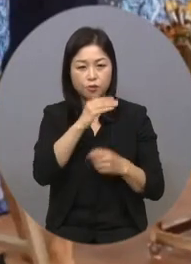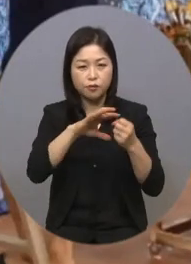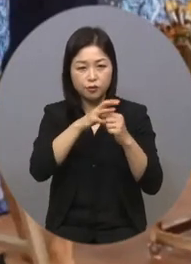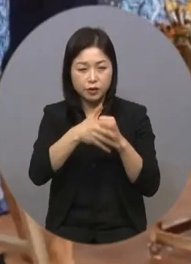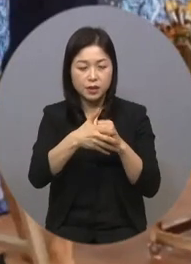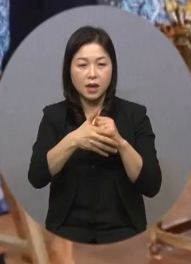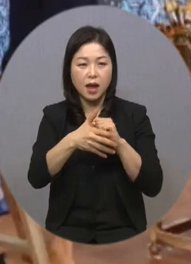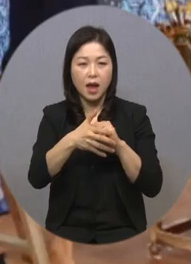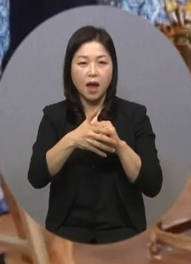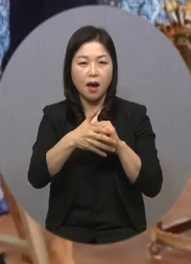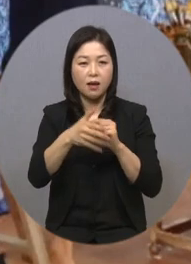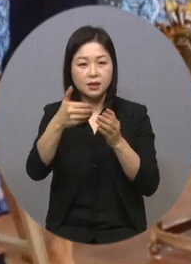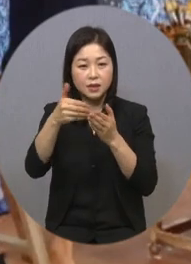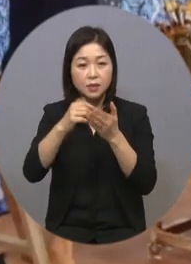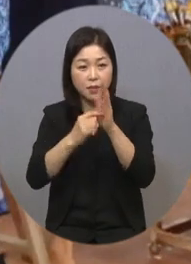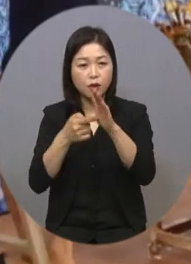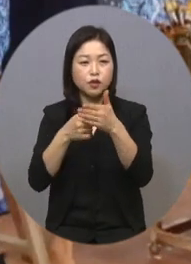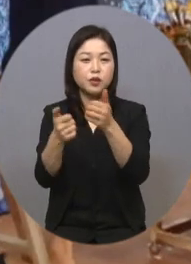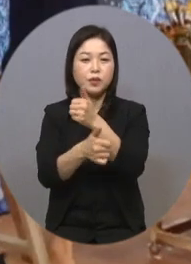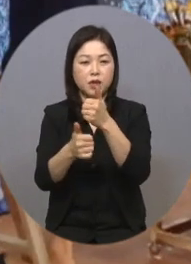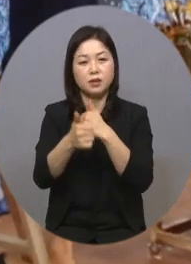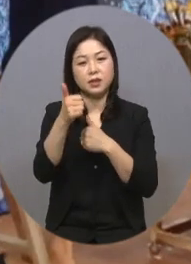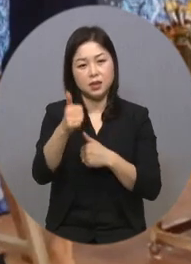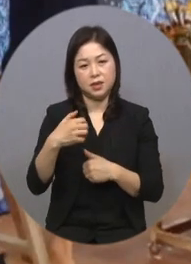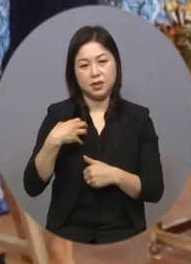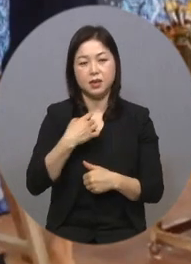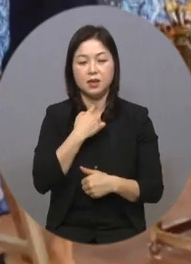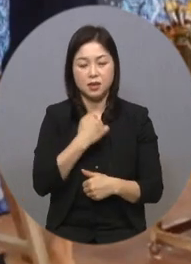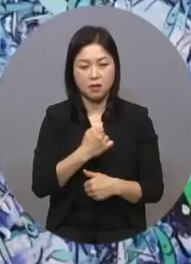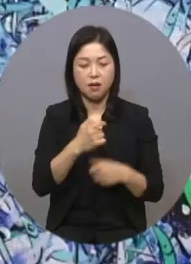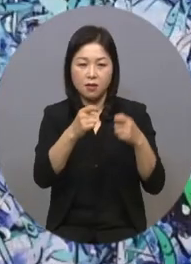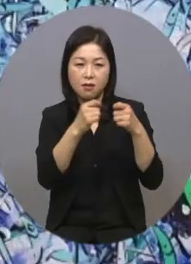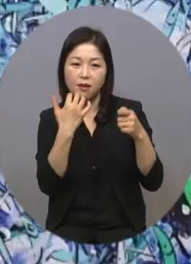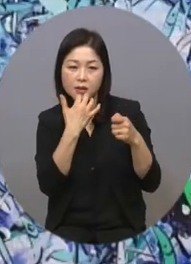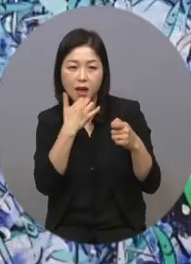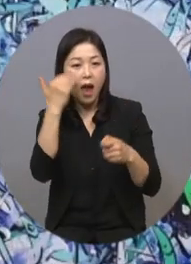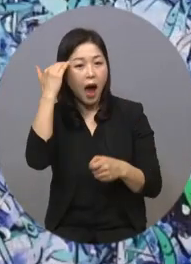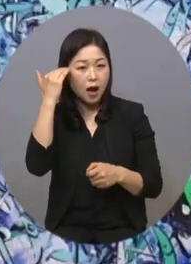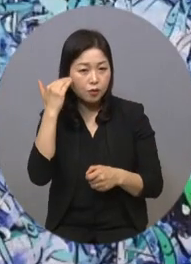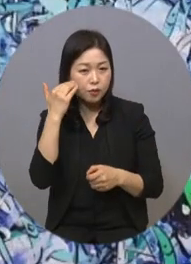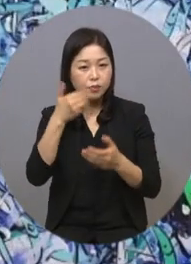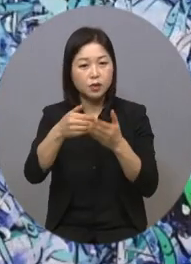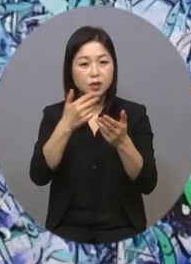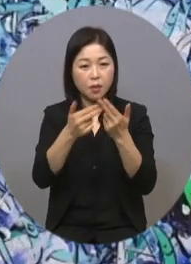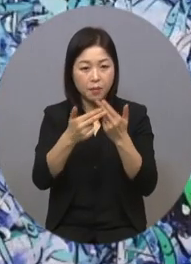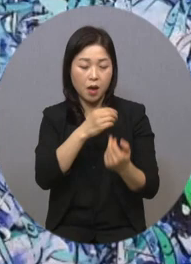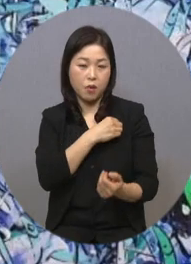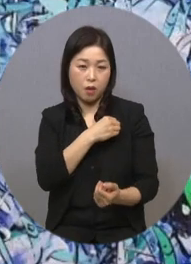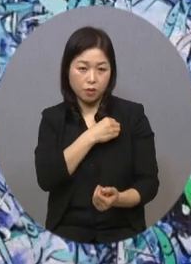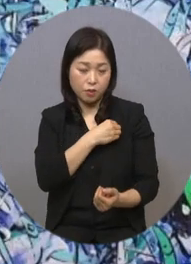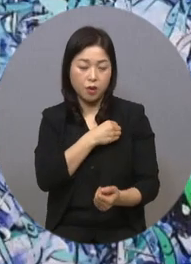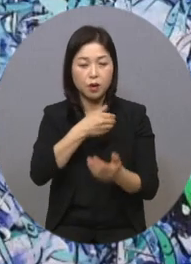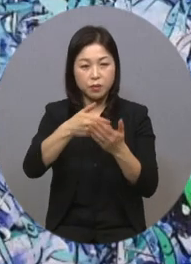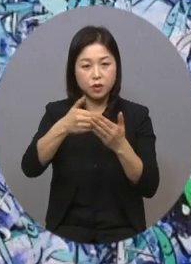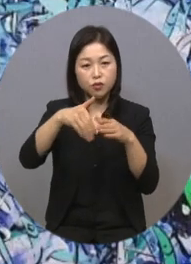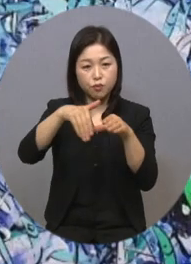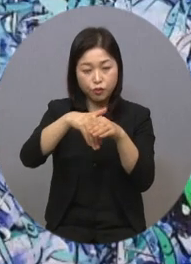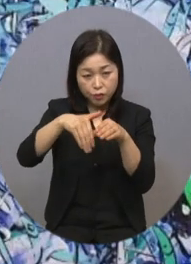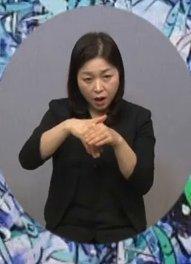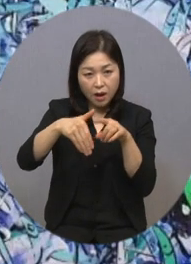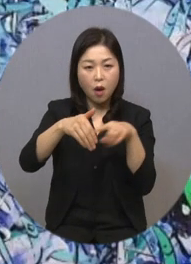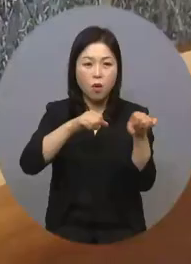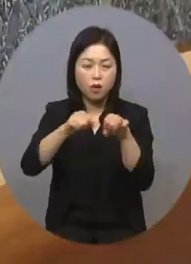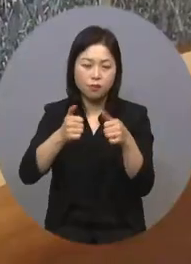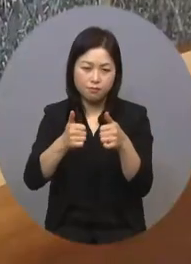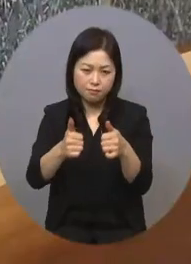추진위원장을 역임하고 현재는 선과 색, 한국미술협회원 등 미술 문화의 지평을 넓혀가고